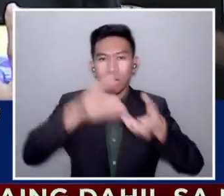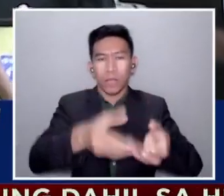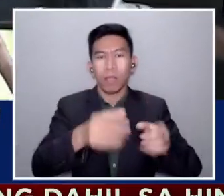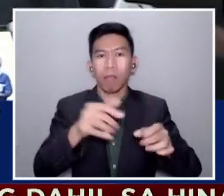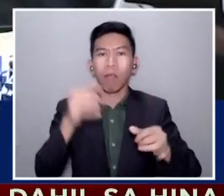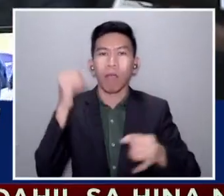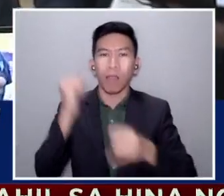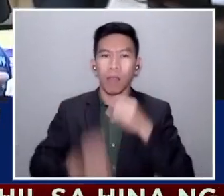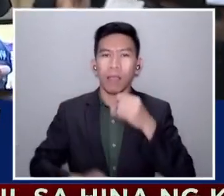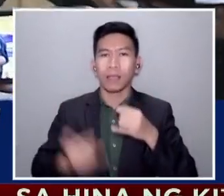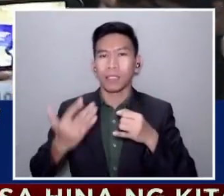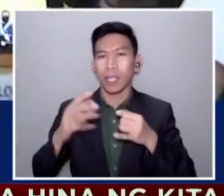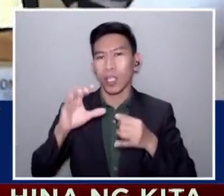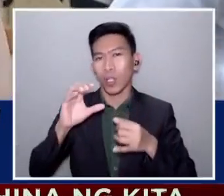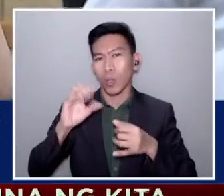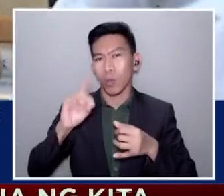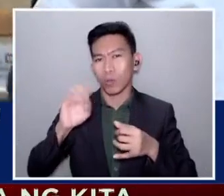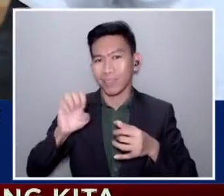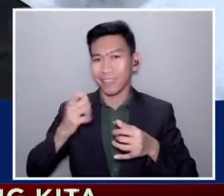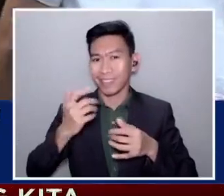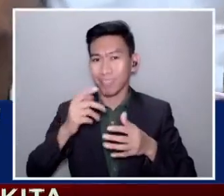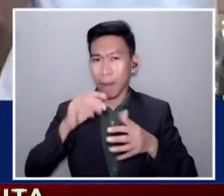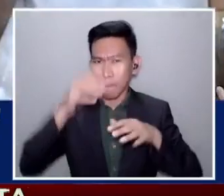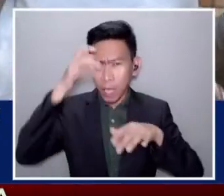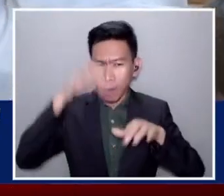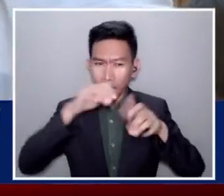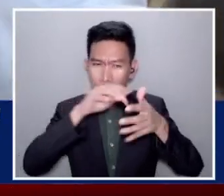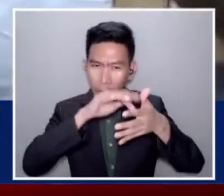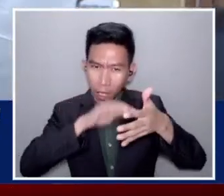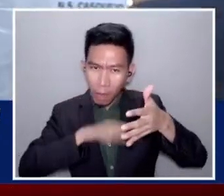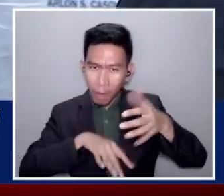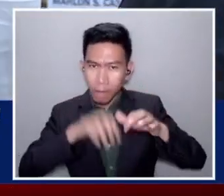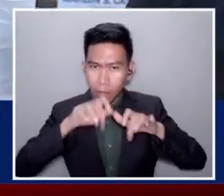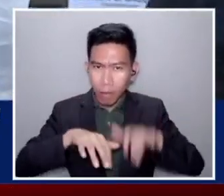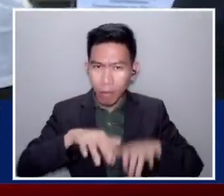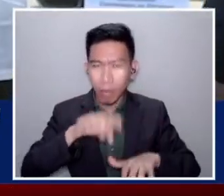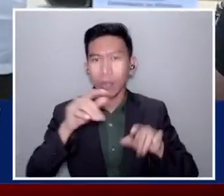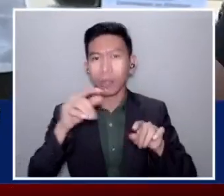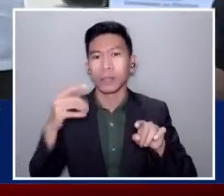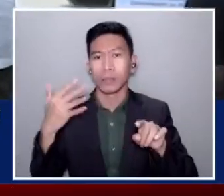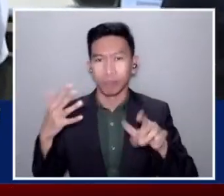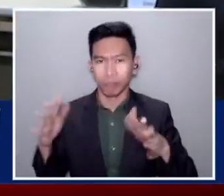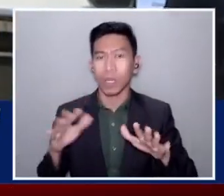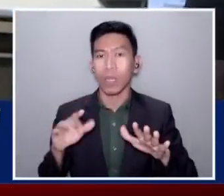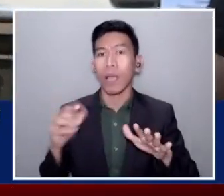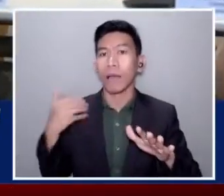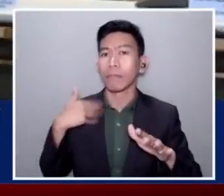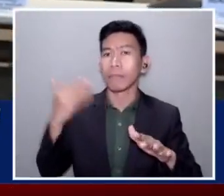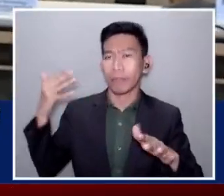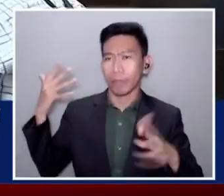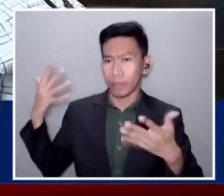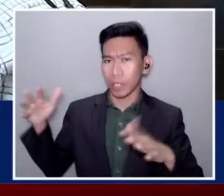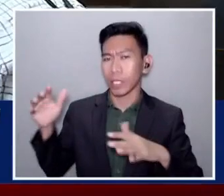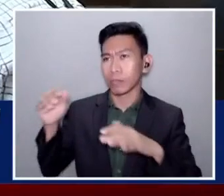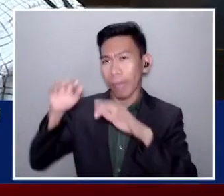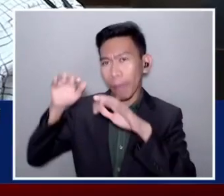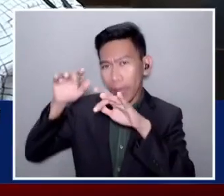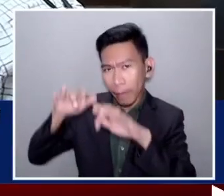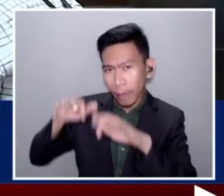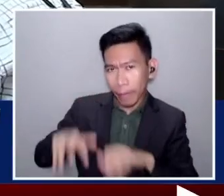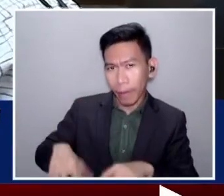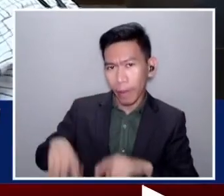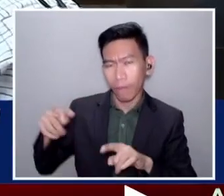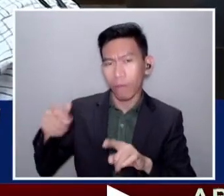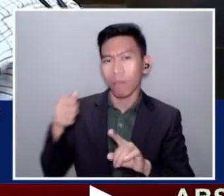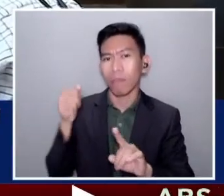na ilalagak sa BSB alinsunod sa batas. May mga nauna ng source code para sa ibang bahagi ng automated election system. Binago kasi